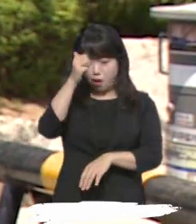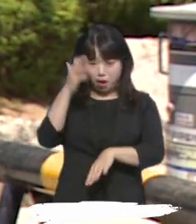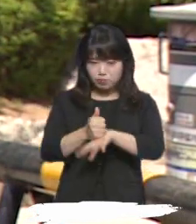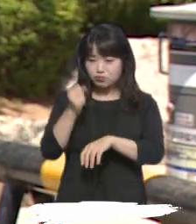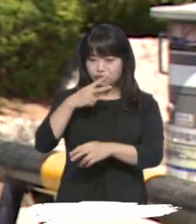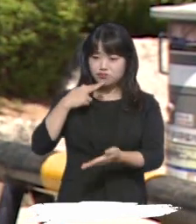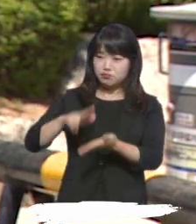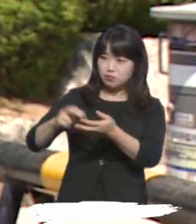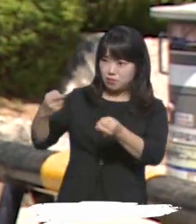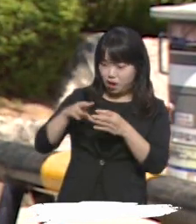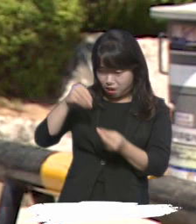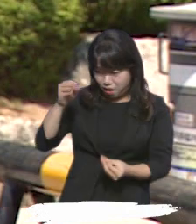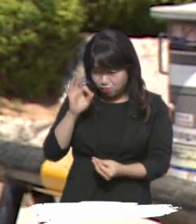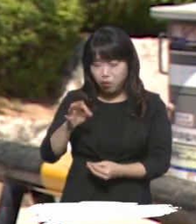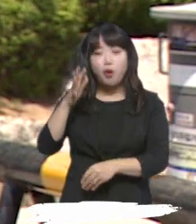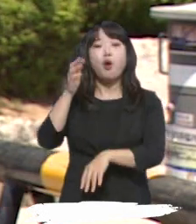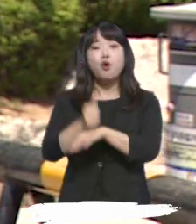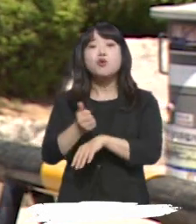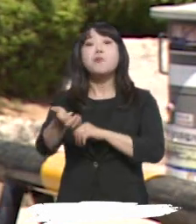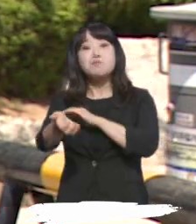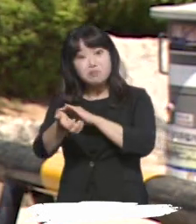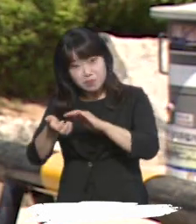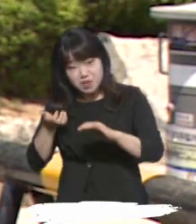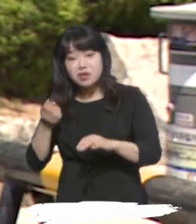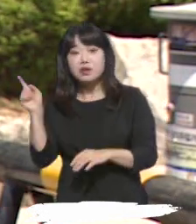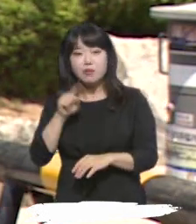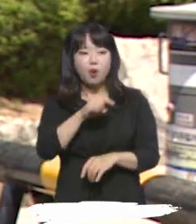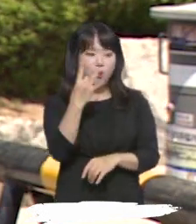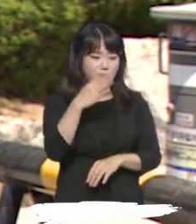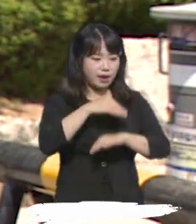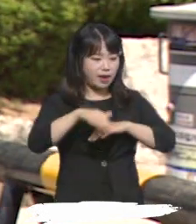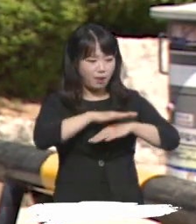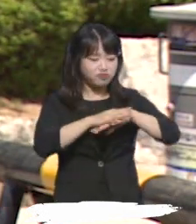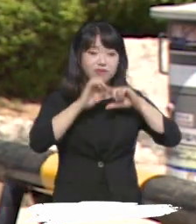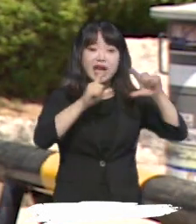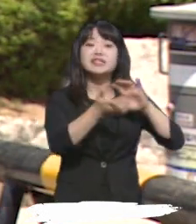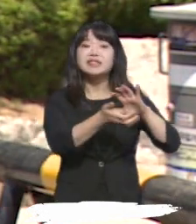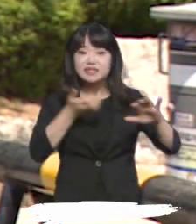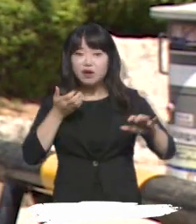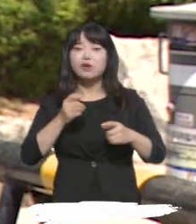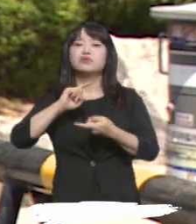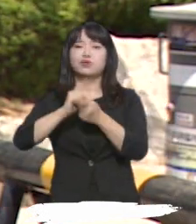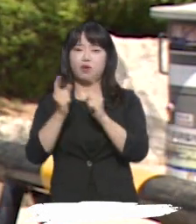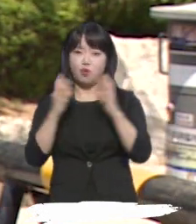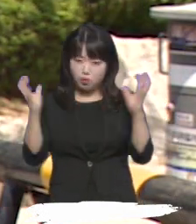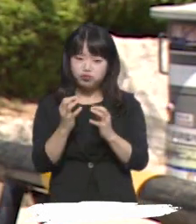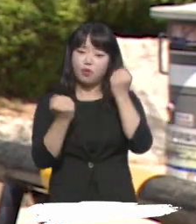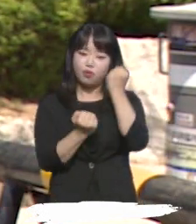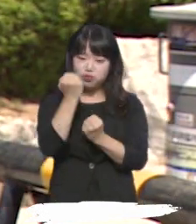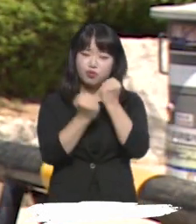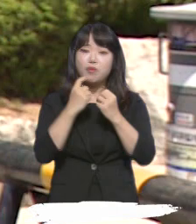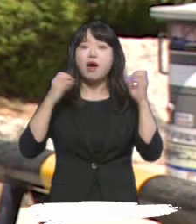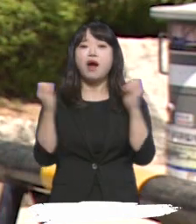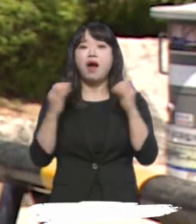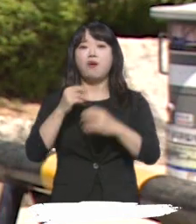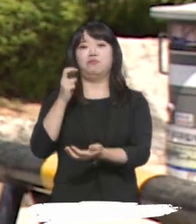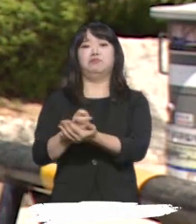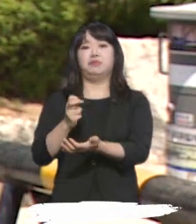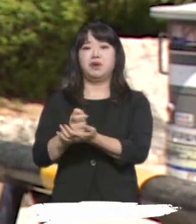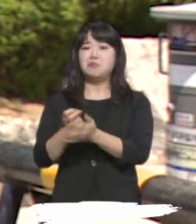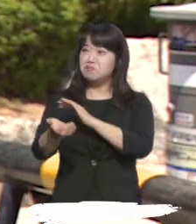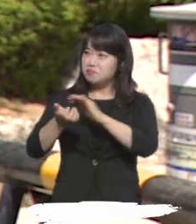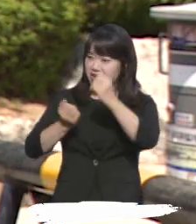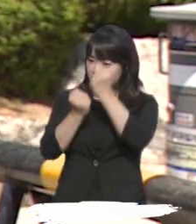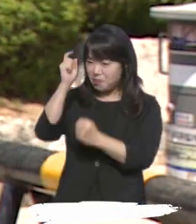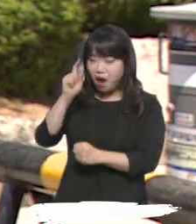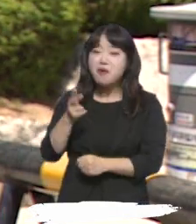이런 국책 사업을 하게 되면 민이건 관이건 서로 공조와 협조와 소통이 되게 중요한데 그런 게 전혀